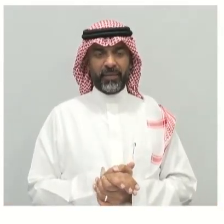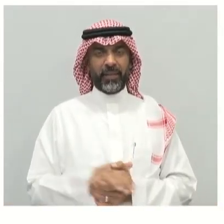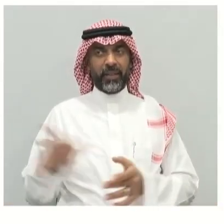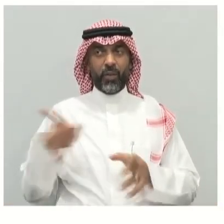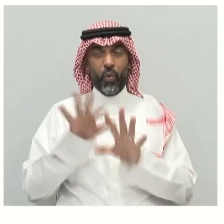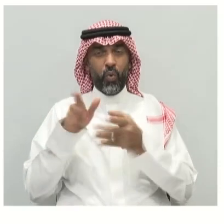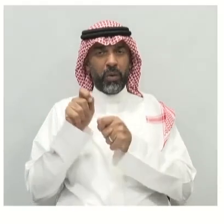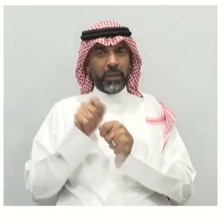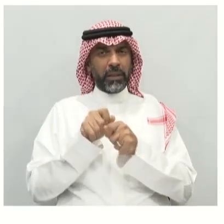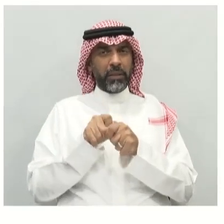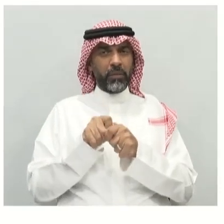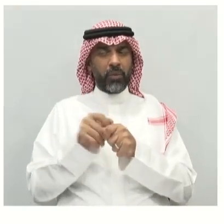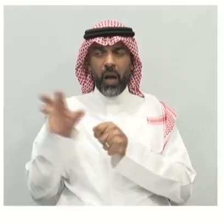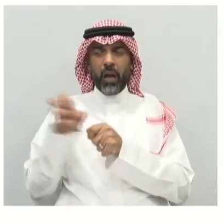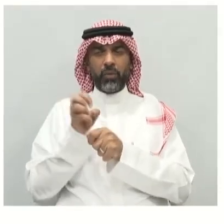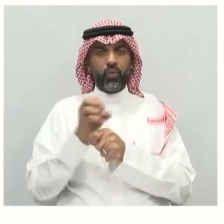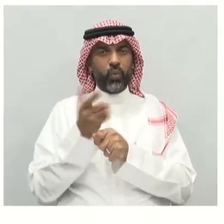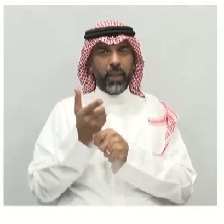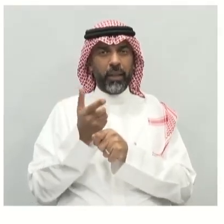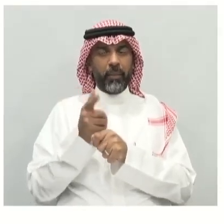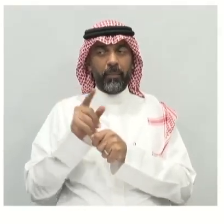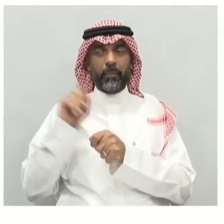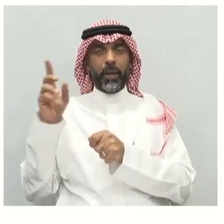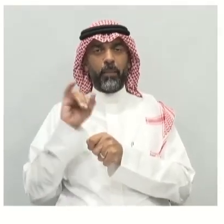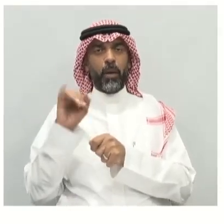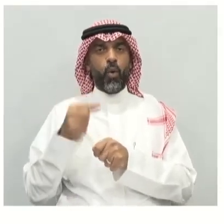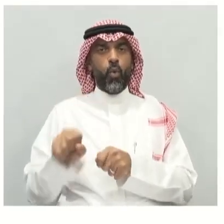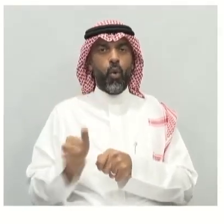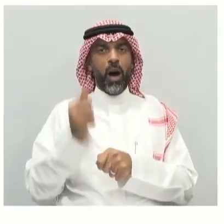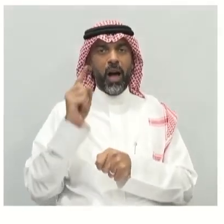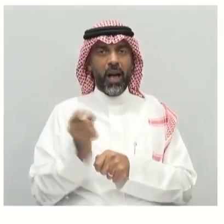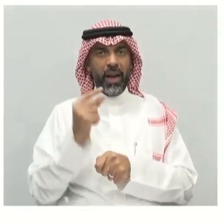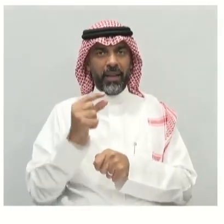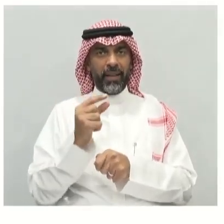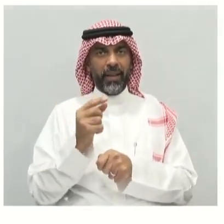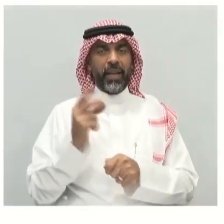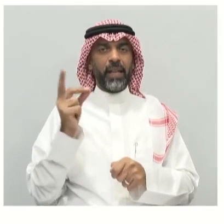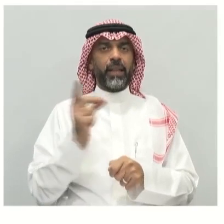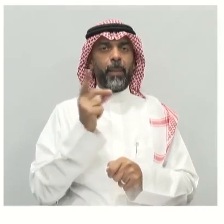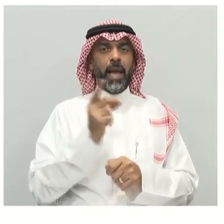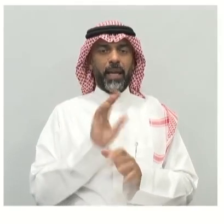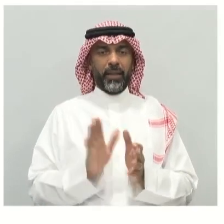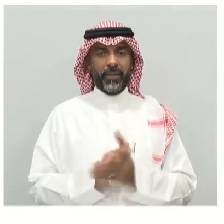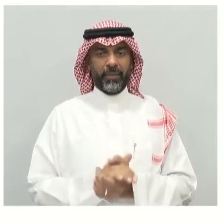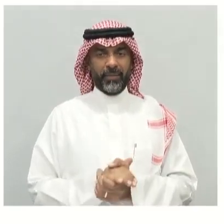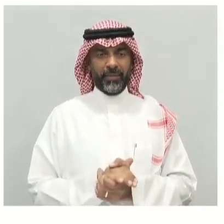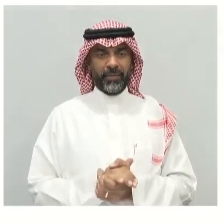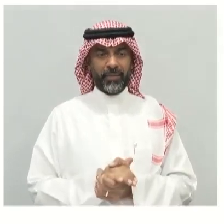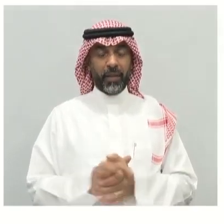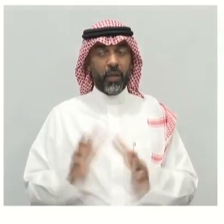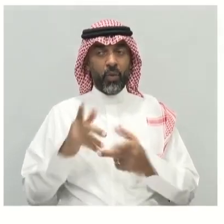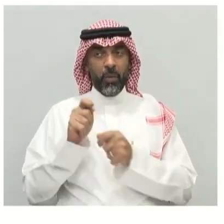من وين من موارد طبيعيه المورد الطبيعي هذا اذا كان من مخلوقات